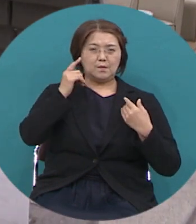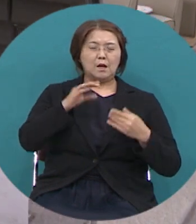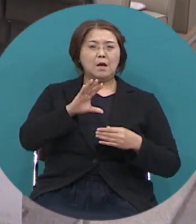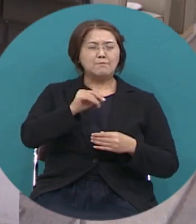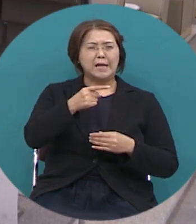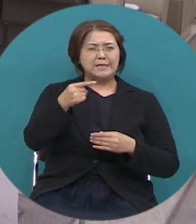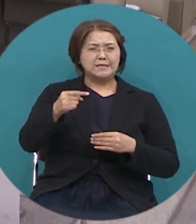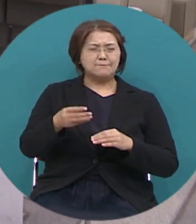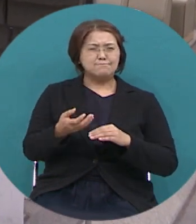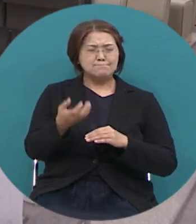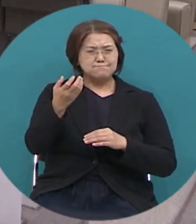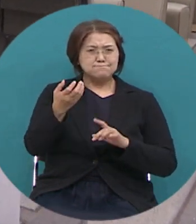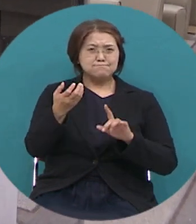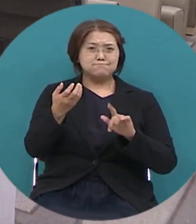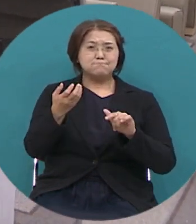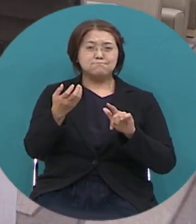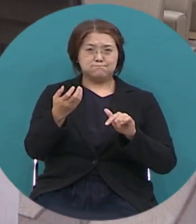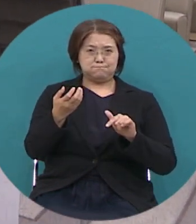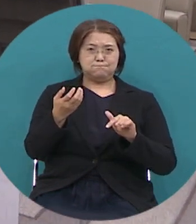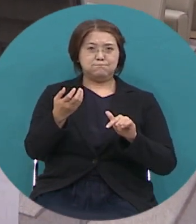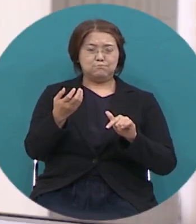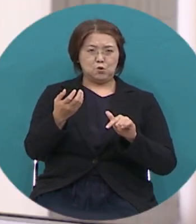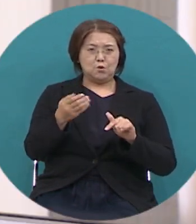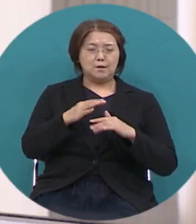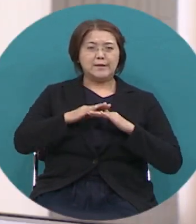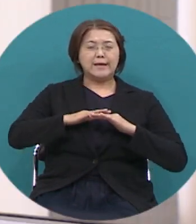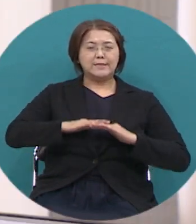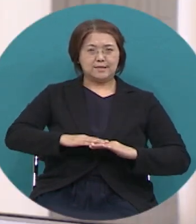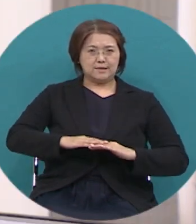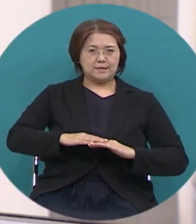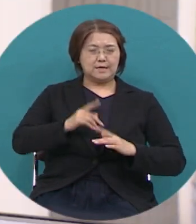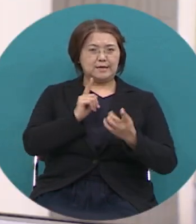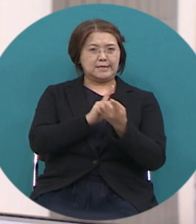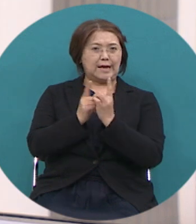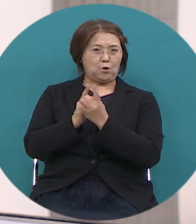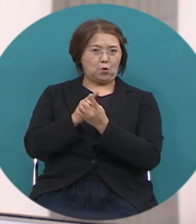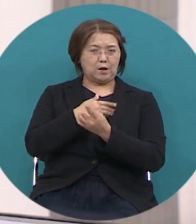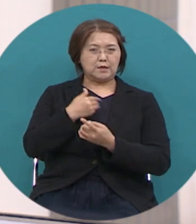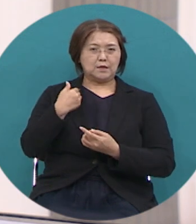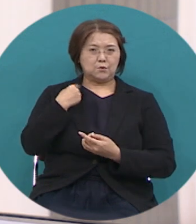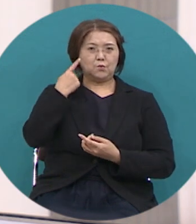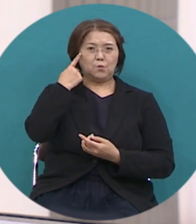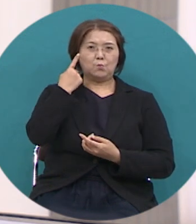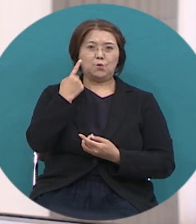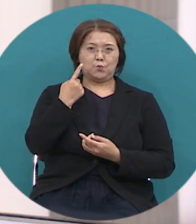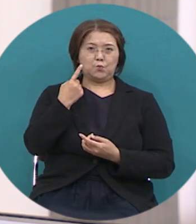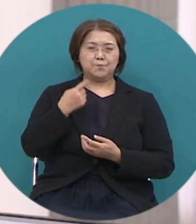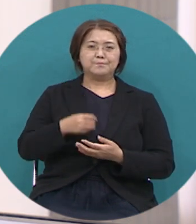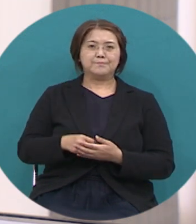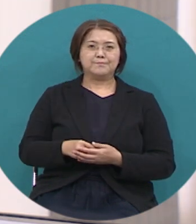のことが営業時間中にあったとしても冷静に対応できるようになるのかなというふうに思います。